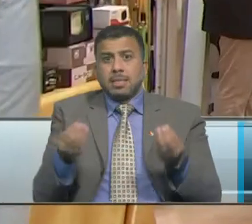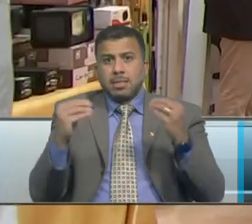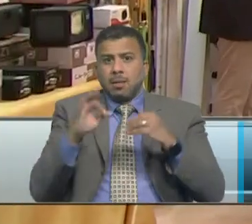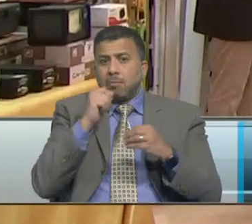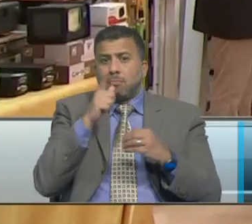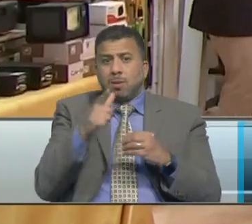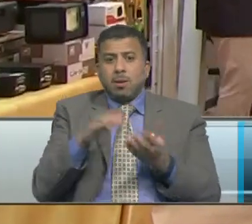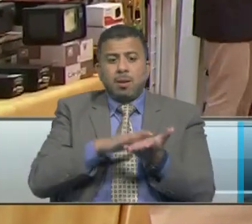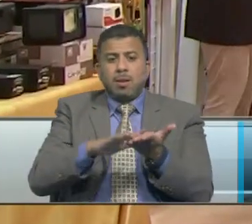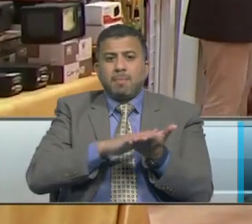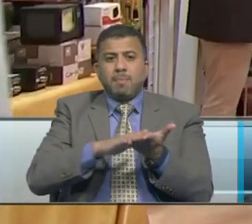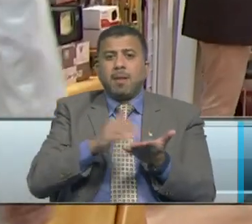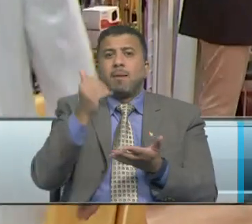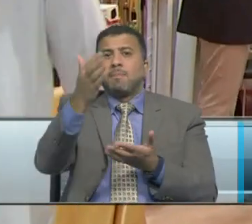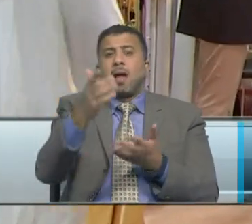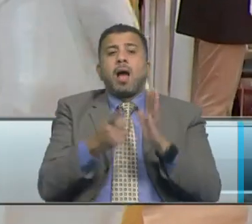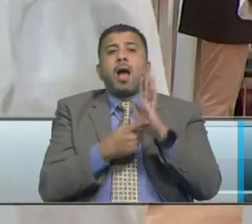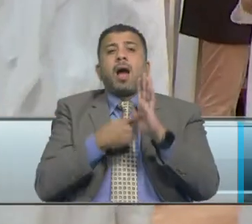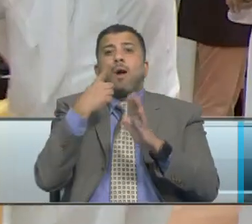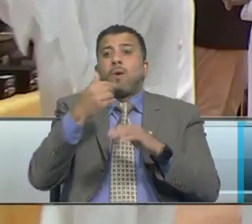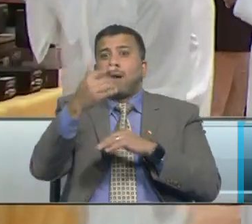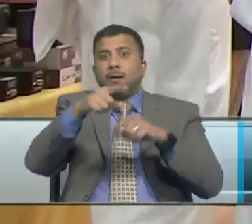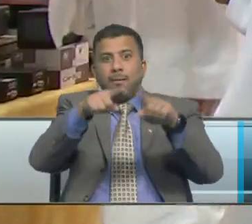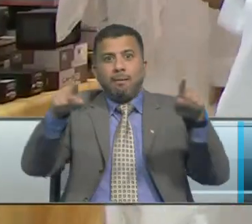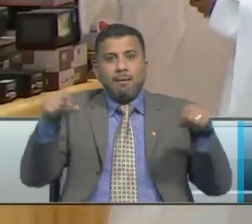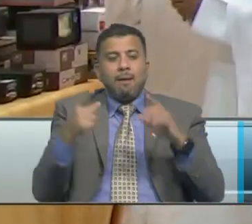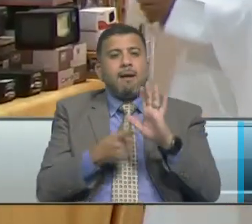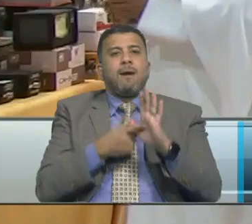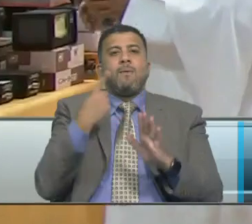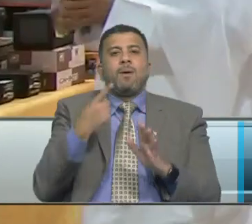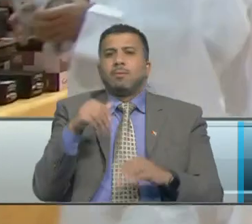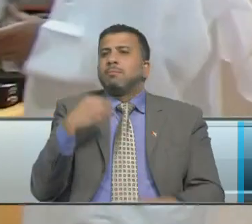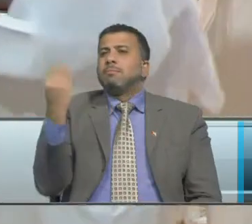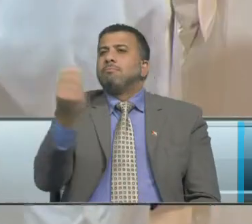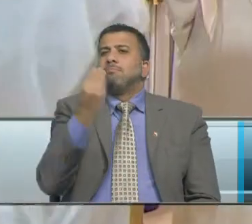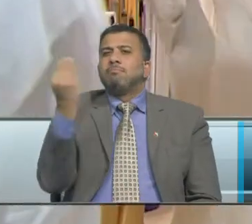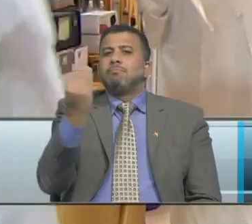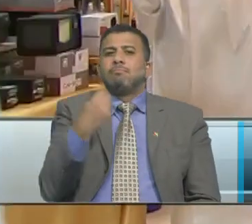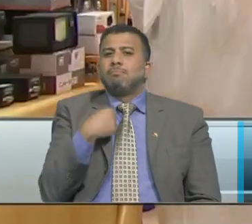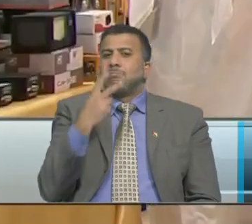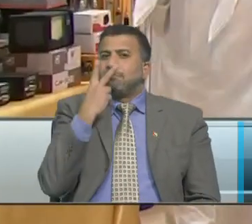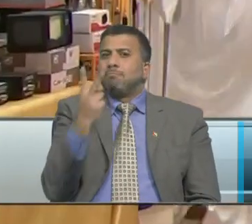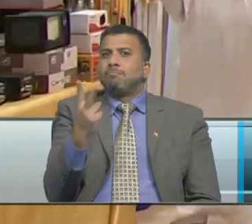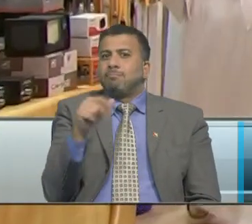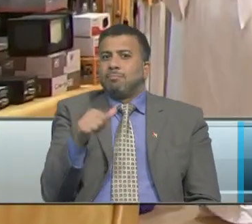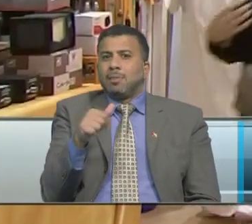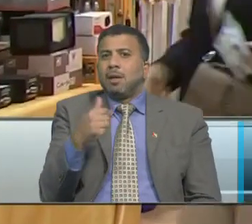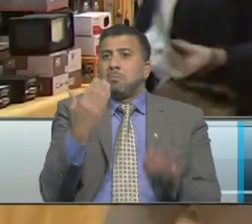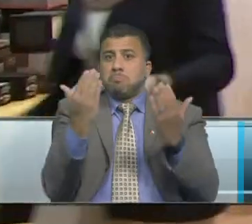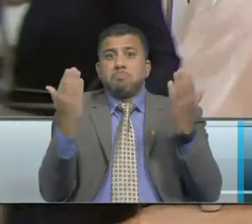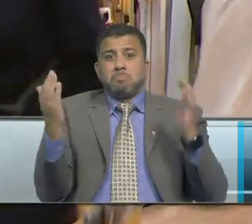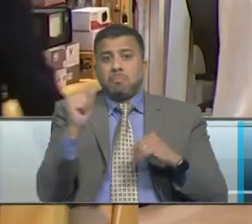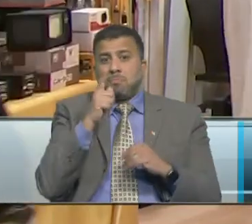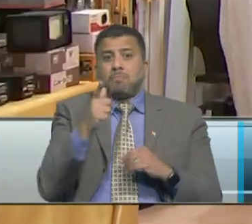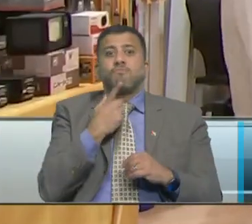تم استغلال المنطقة الخارجية لأول مرة، والحمد لله اليوم خلال الجولة والافتتاح لاحظنا من العارضين أنهم